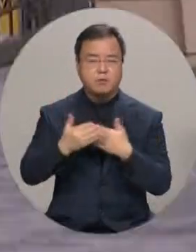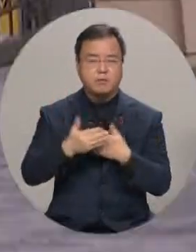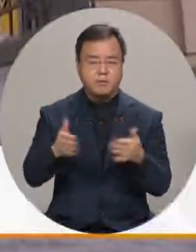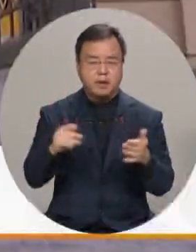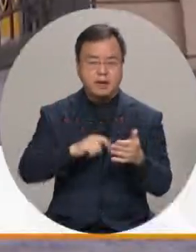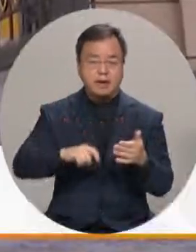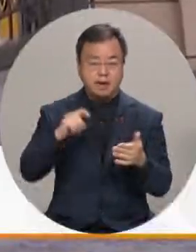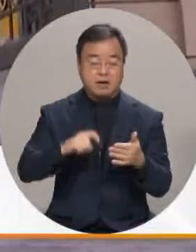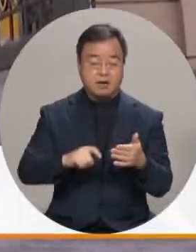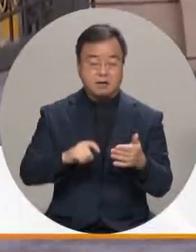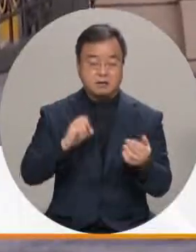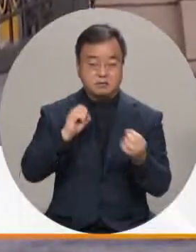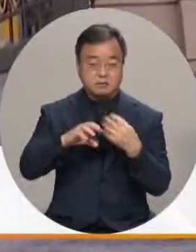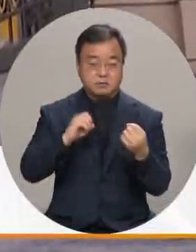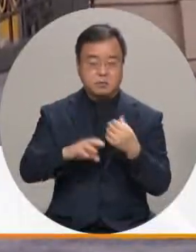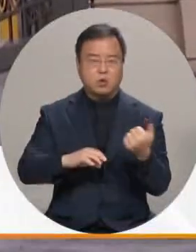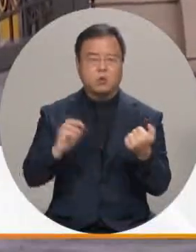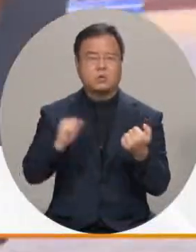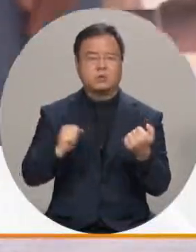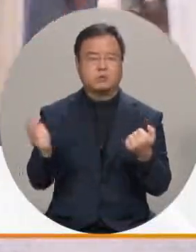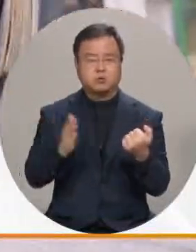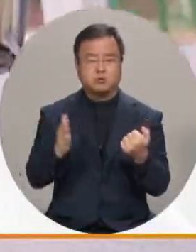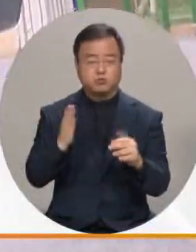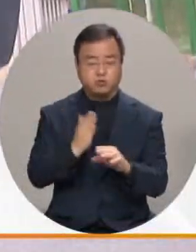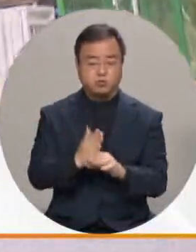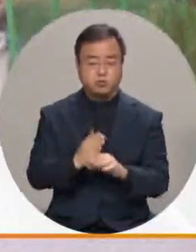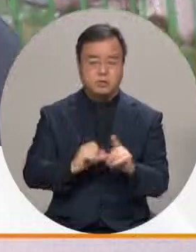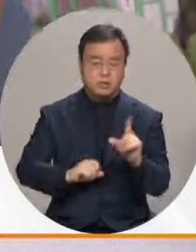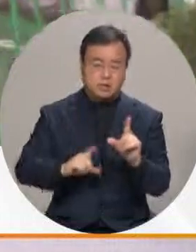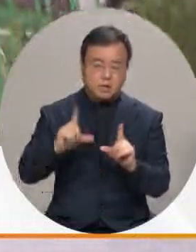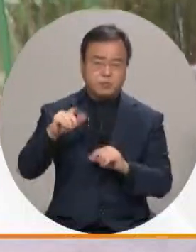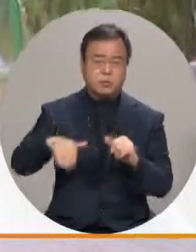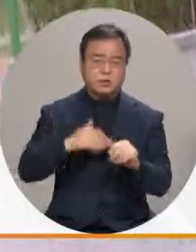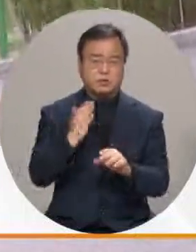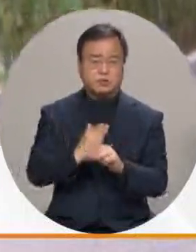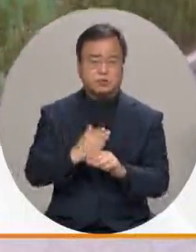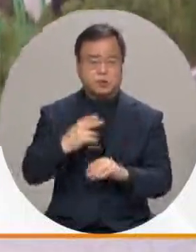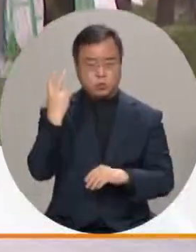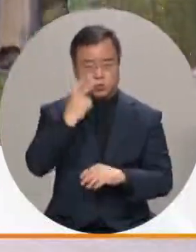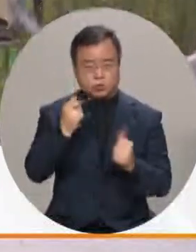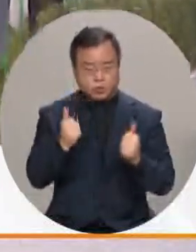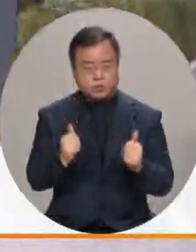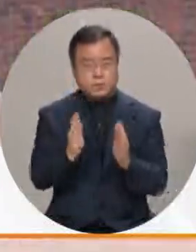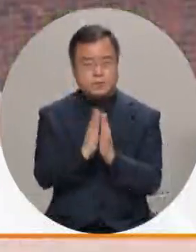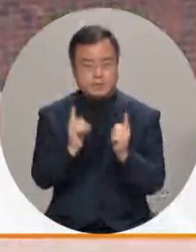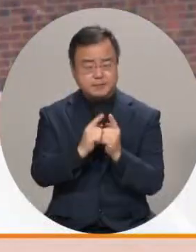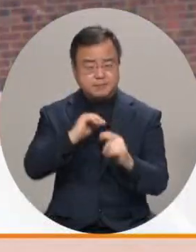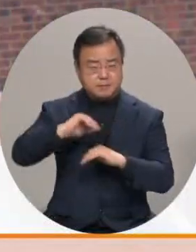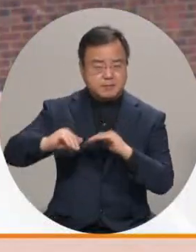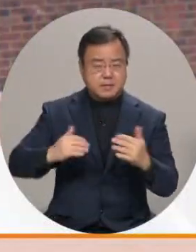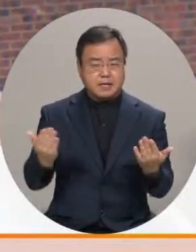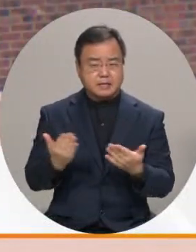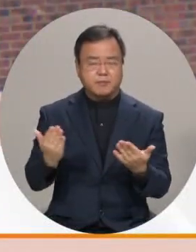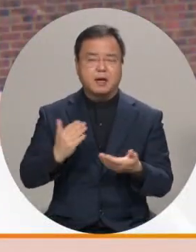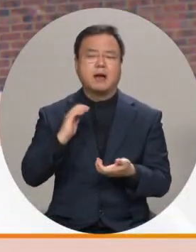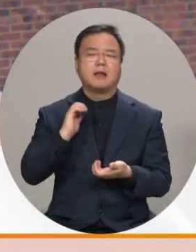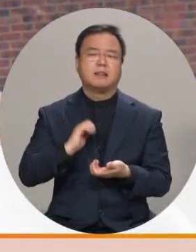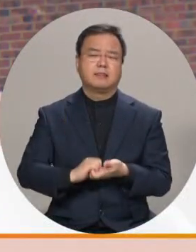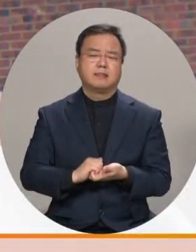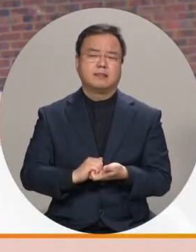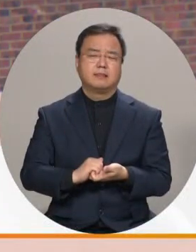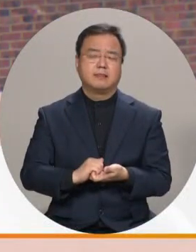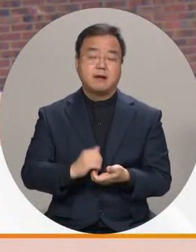가까이 나왔어요. 이런 모든 상황에서 사실 조사관이 즉각적으로 개입하기에는 현실적인 한계가 아무래도 있을 수밖에